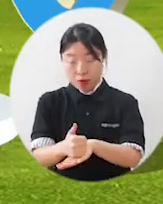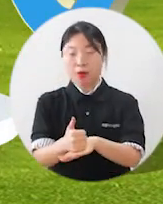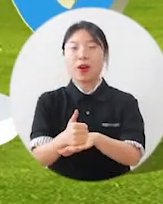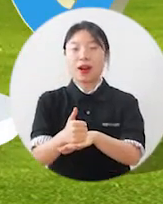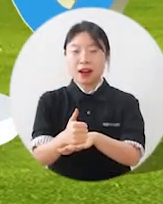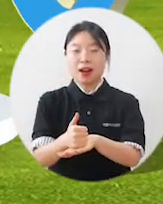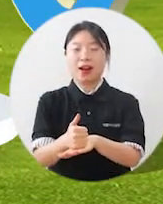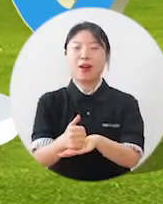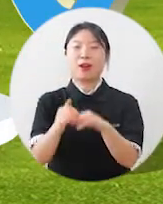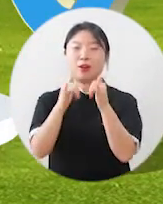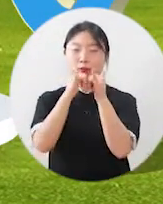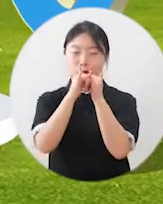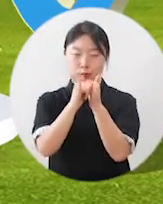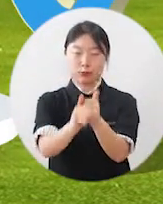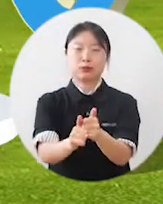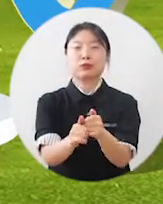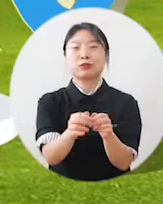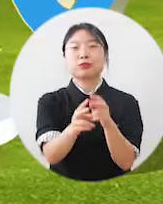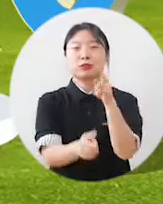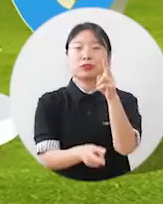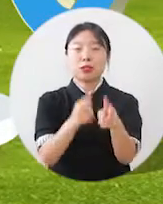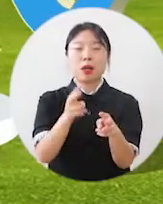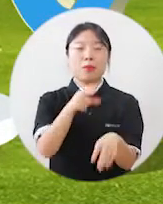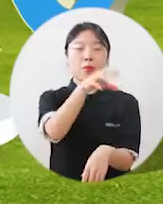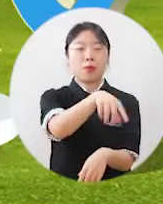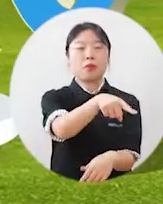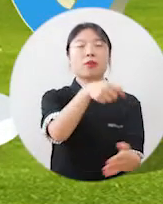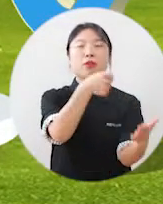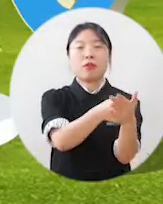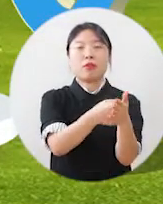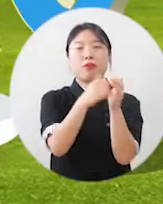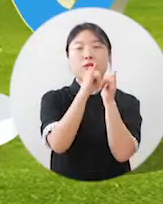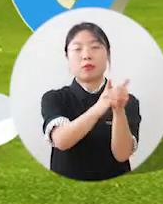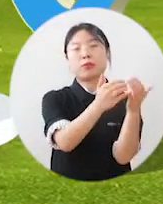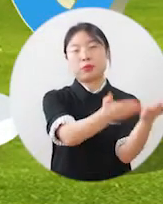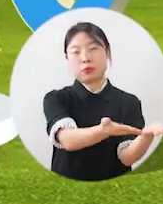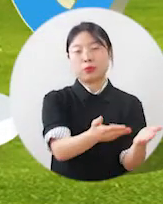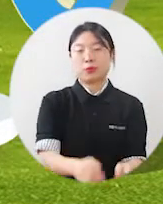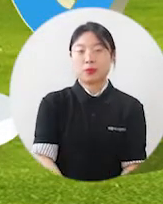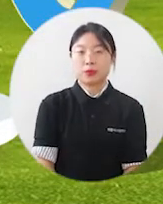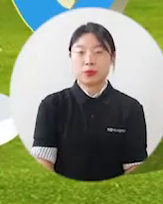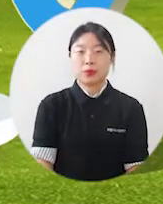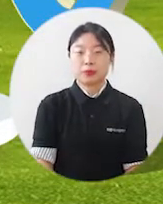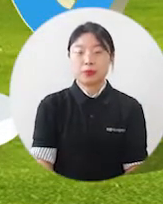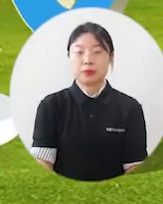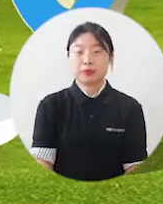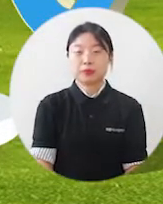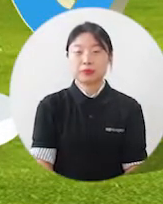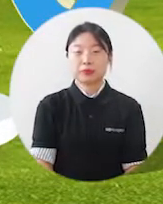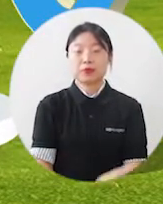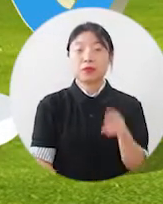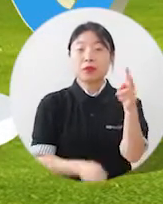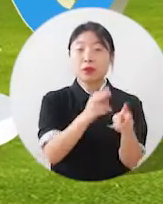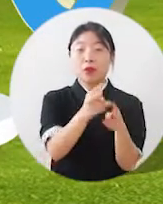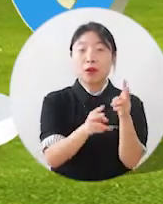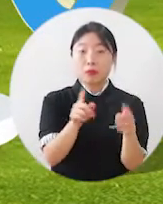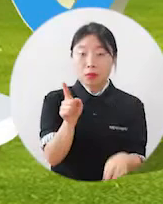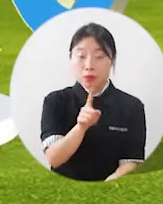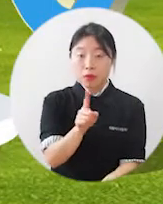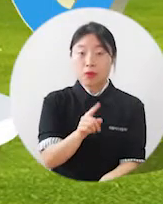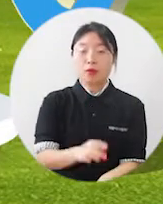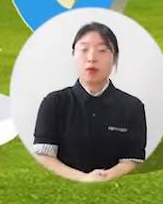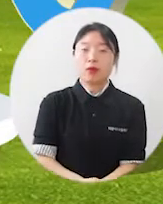한국다문화가족건강가정지원센터협회가 주최한 코로나19 대응 우수사업 공모전에서 최우수 사업기관으로 선정됐습니다. 의왕시